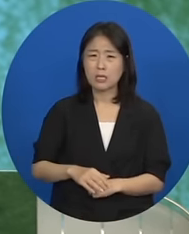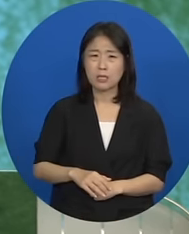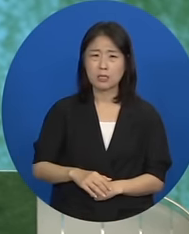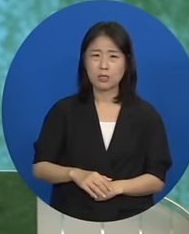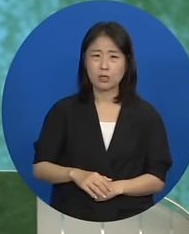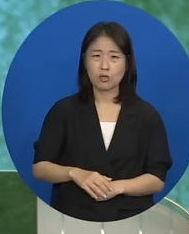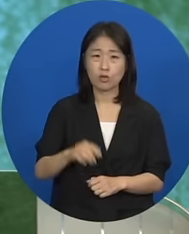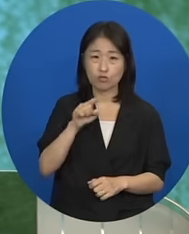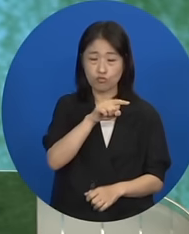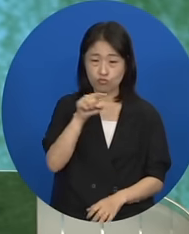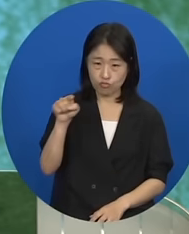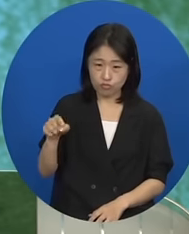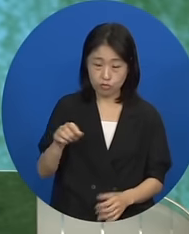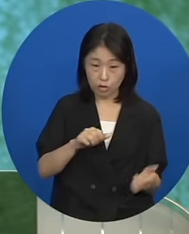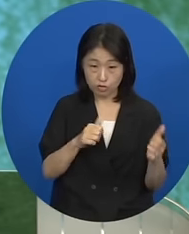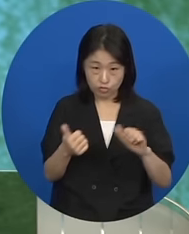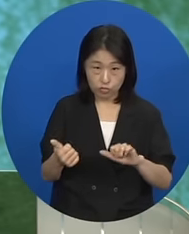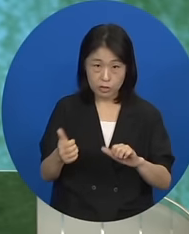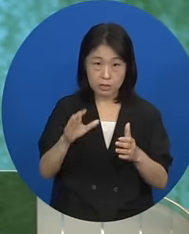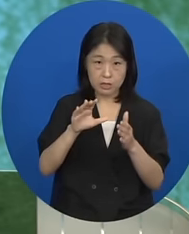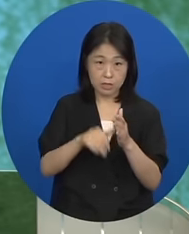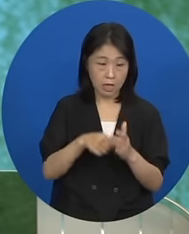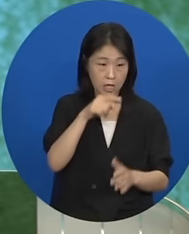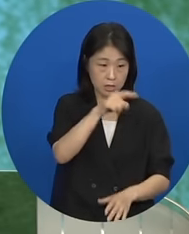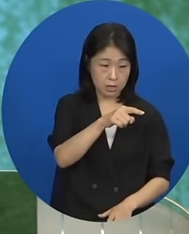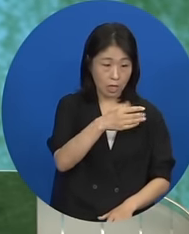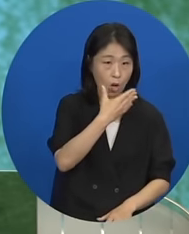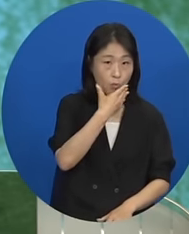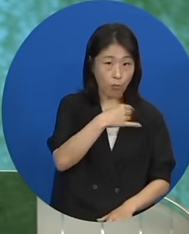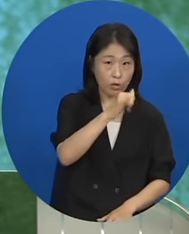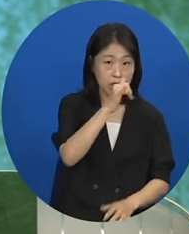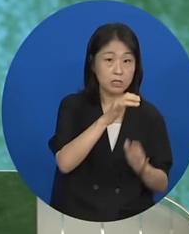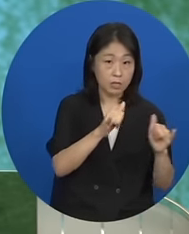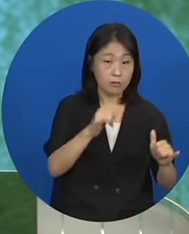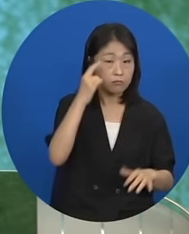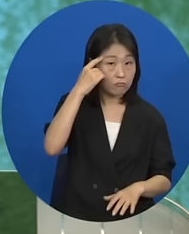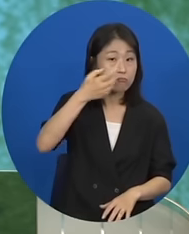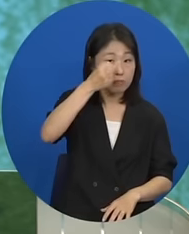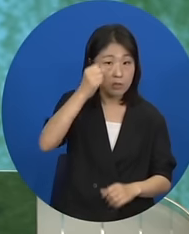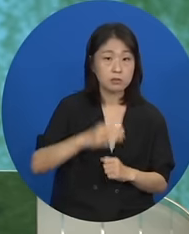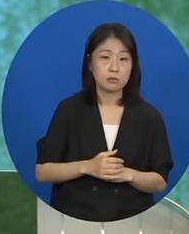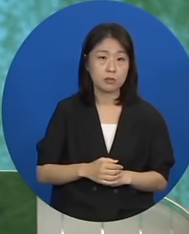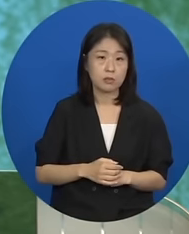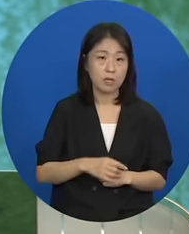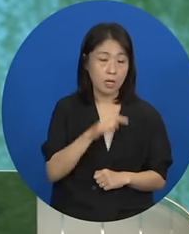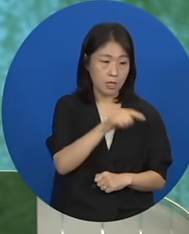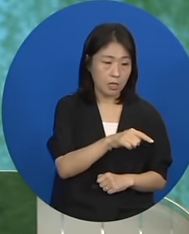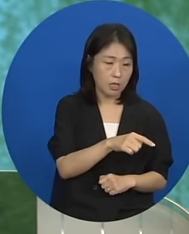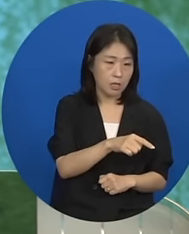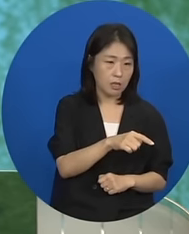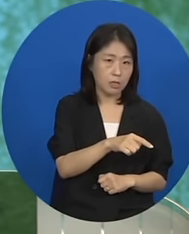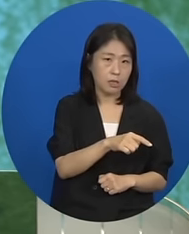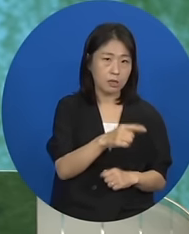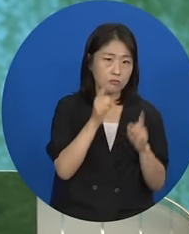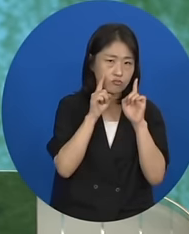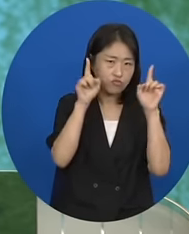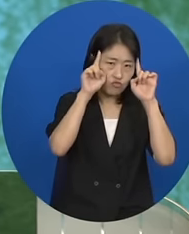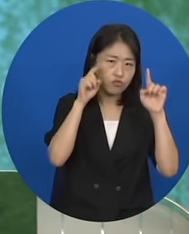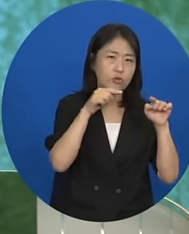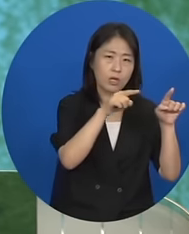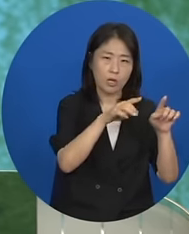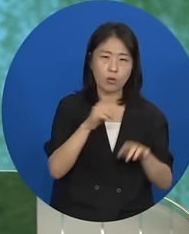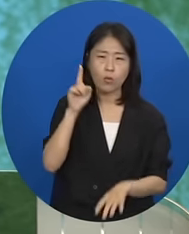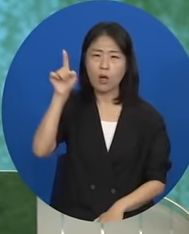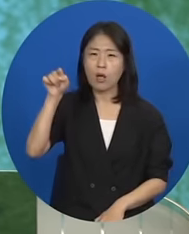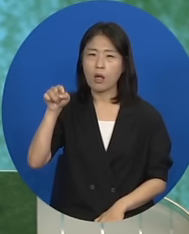사람이에요 당연히 부자라고 생각을 합니다 그근데 죽고 나니까 어떻게 됐어요 부자는 지옥에 갔고 나사로는 낙원에